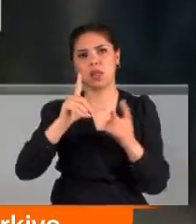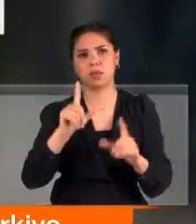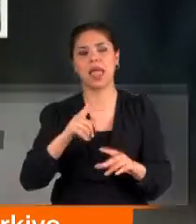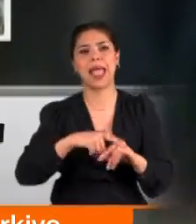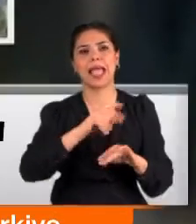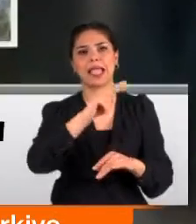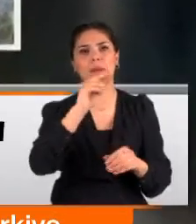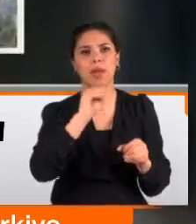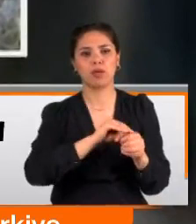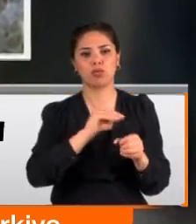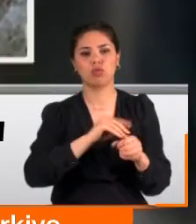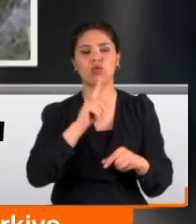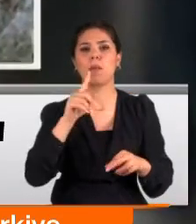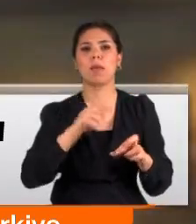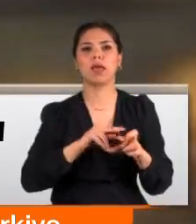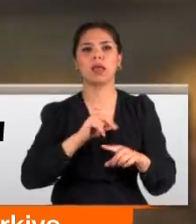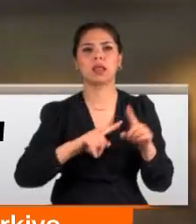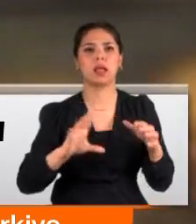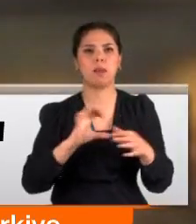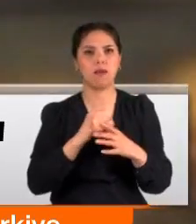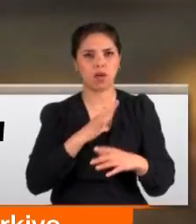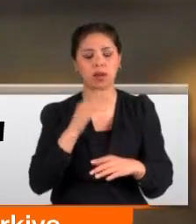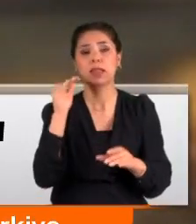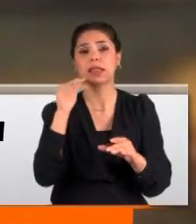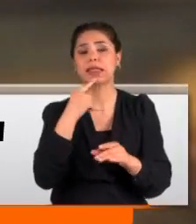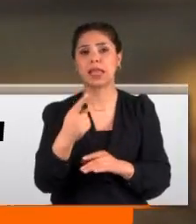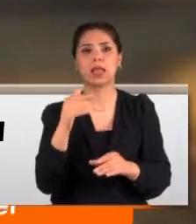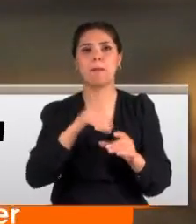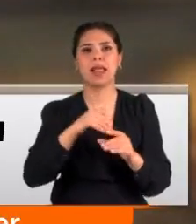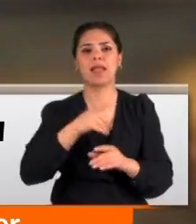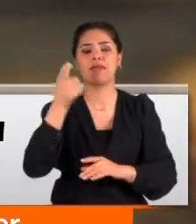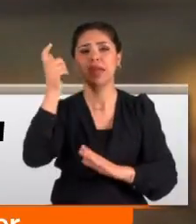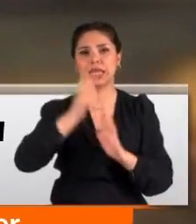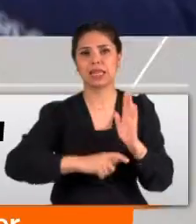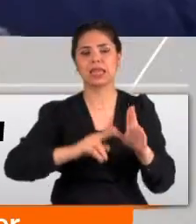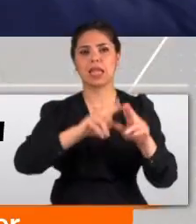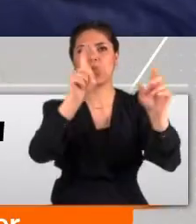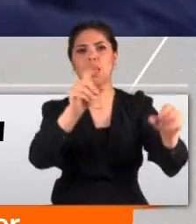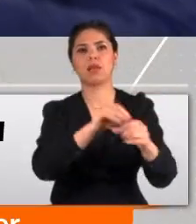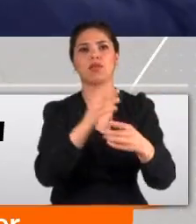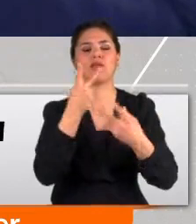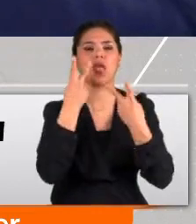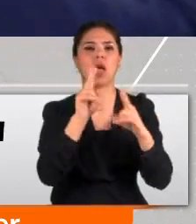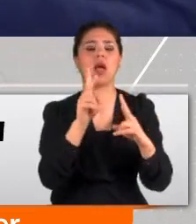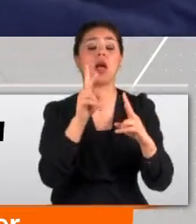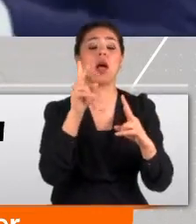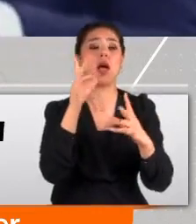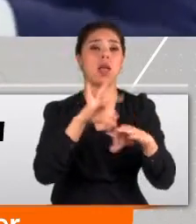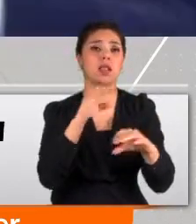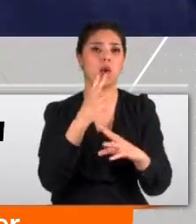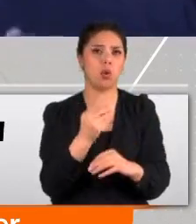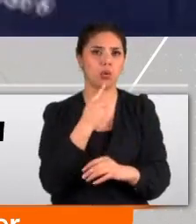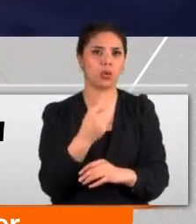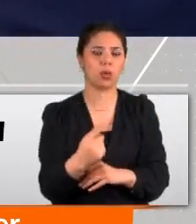için PKK'nın siyasi kolu dedi. Milletvekili listelerinin Kandil'de hazırlandığını da açıkladı. PKK'nın siyasi